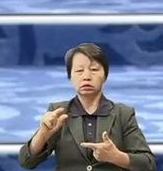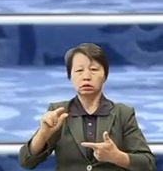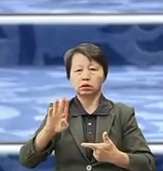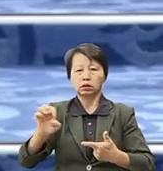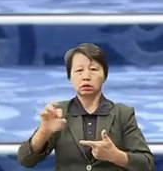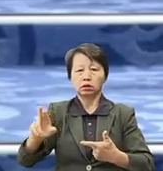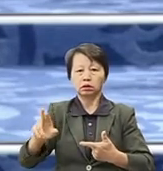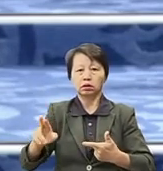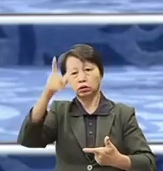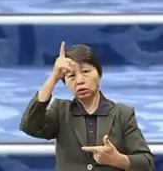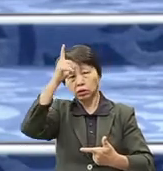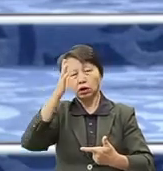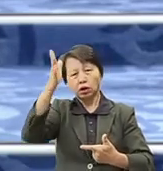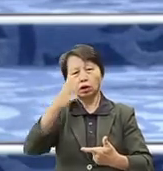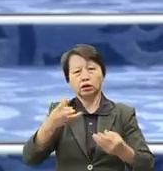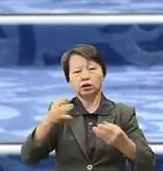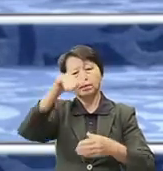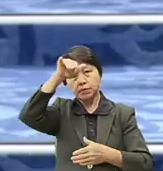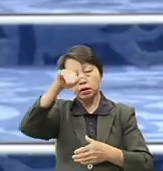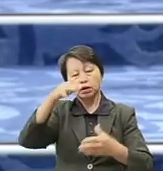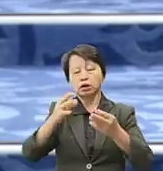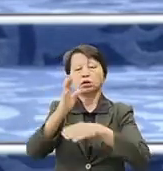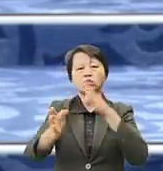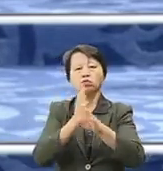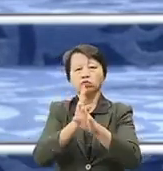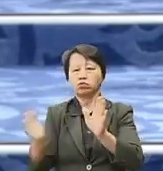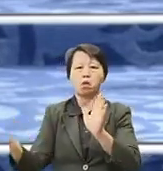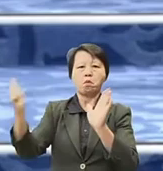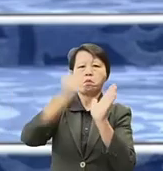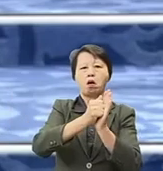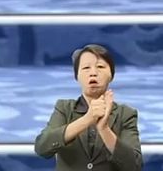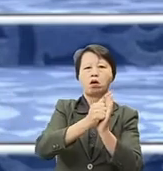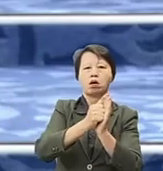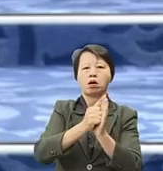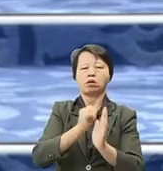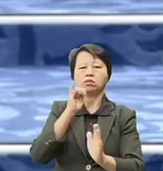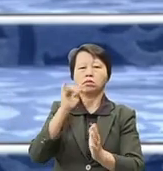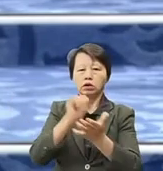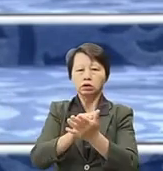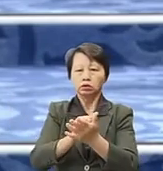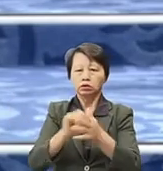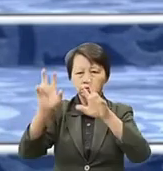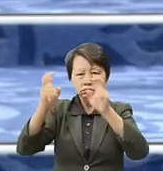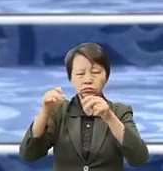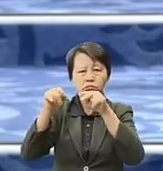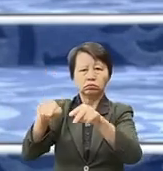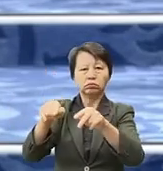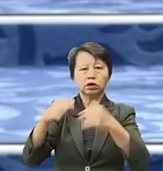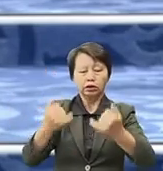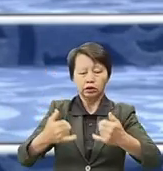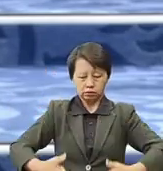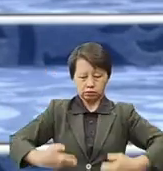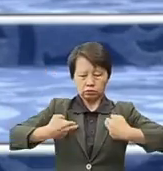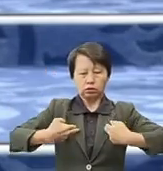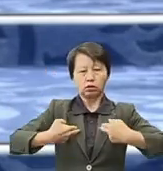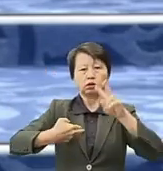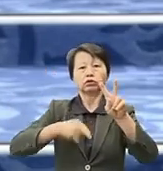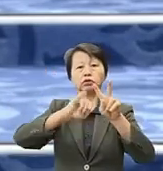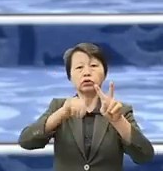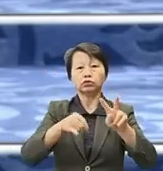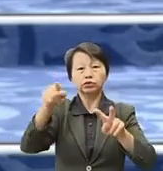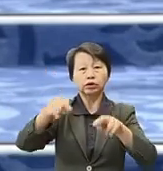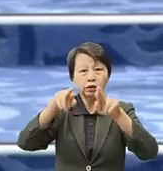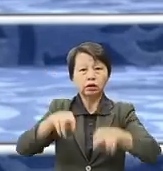Mesir buminya itu ada bumi yang dijajah itu isu pokok isu pokok sekarang apa nyawa du juta rakyat dia